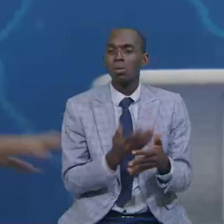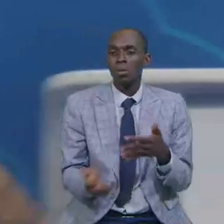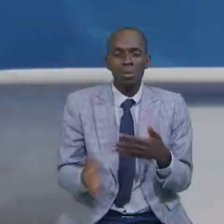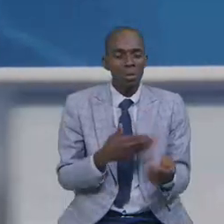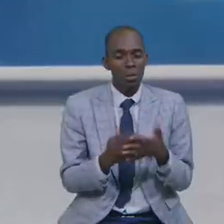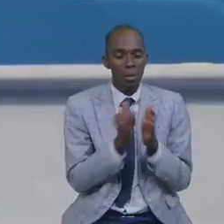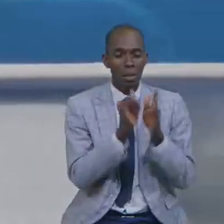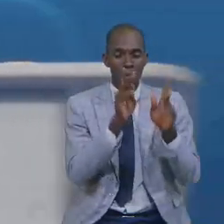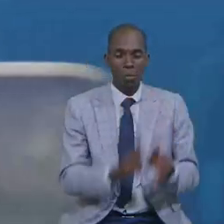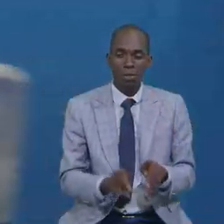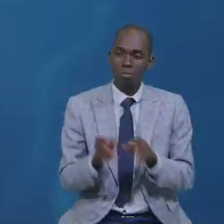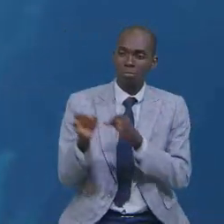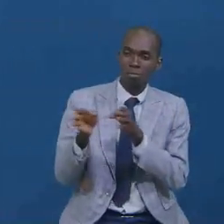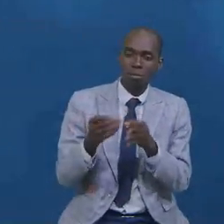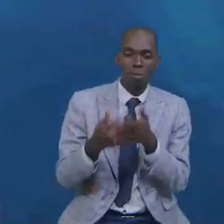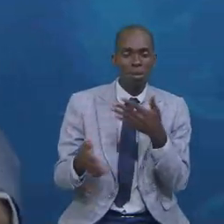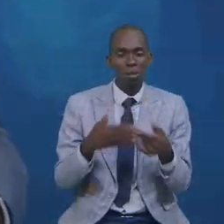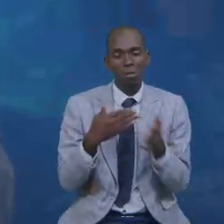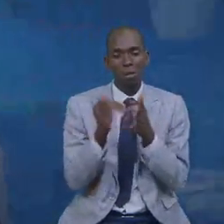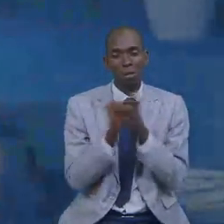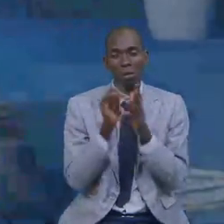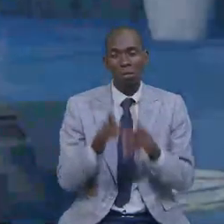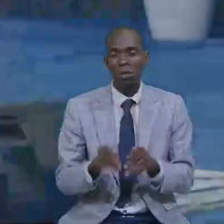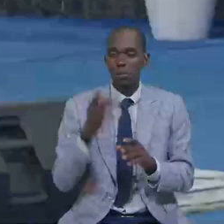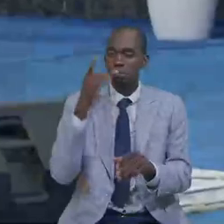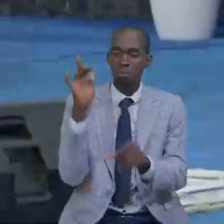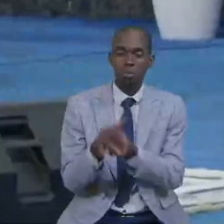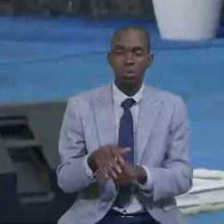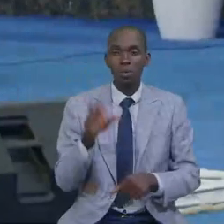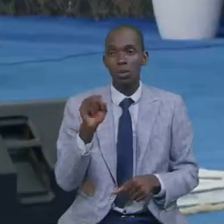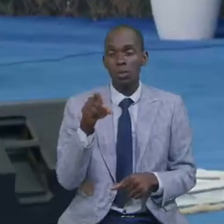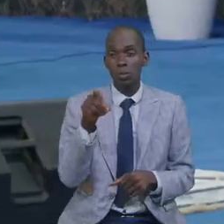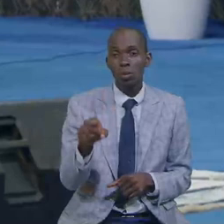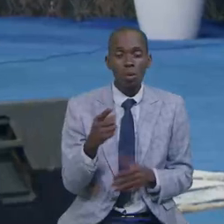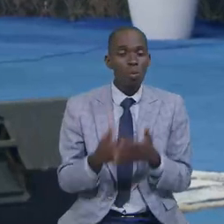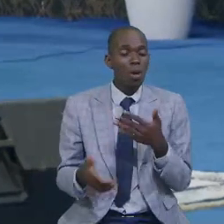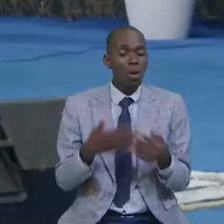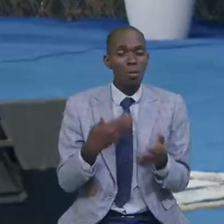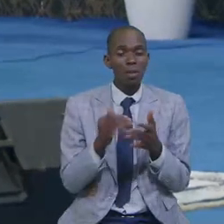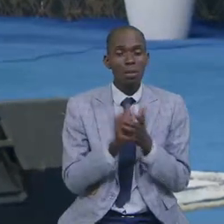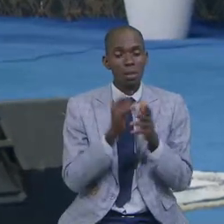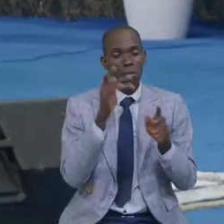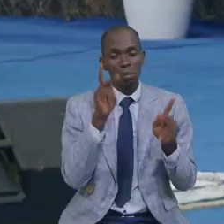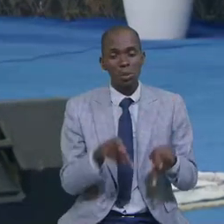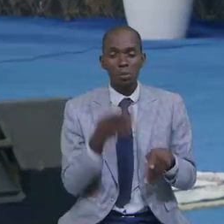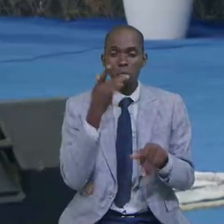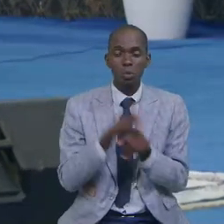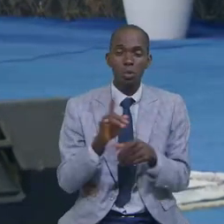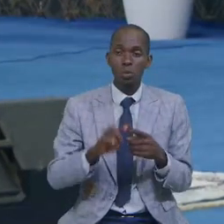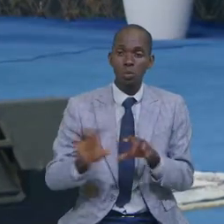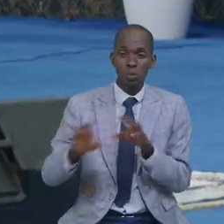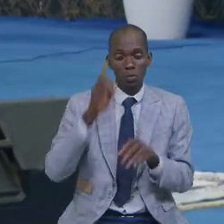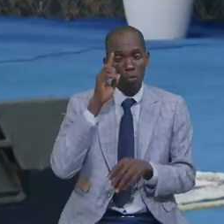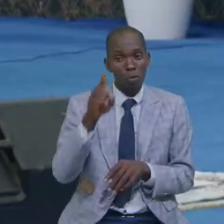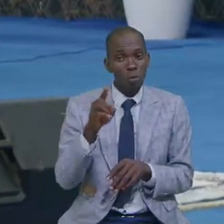quel que soit ce qu'il te dit quel que soit ce qu'il te promet quel que soit ce qu'il promet offrir